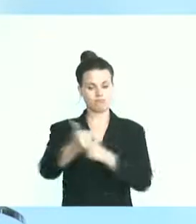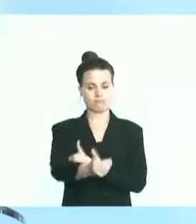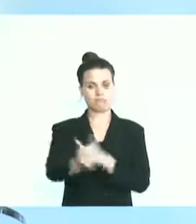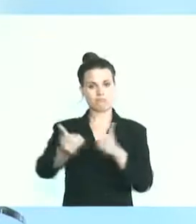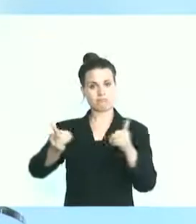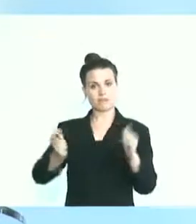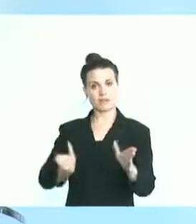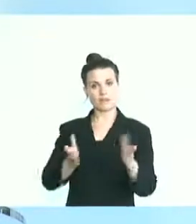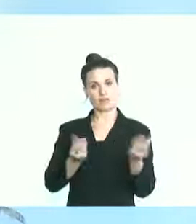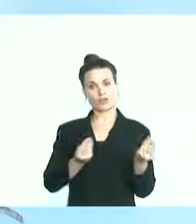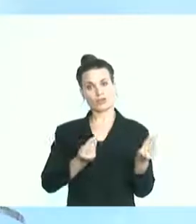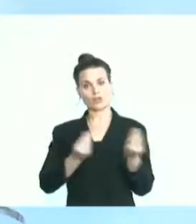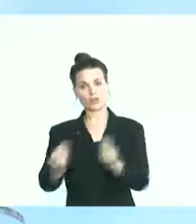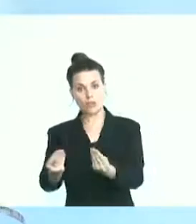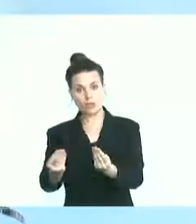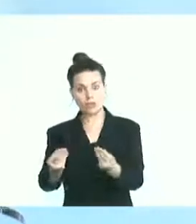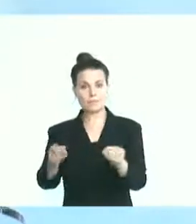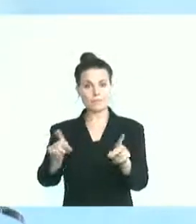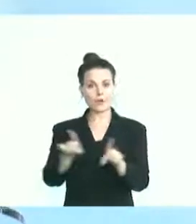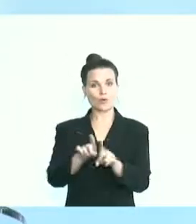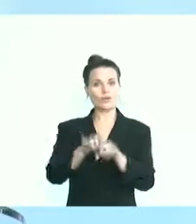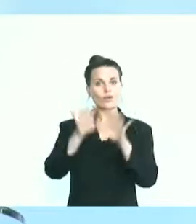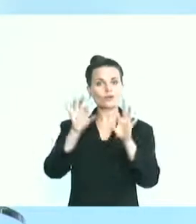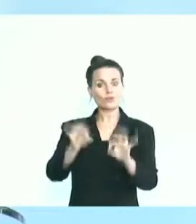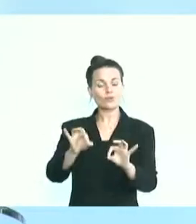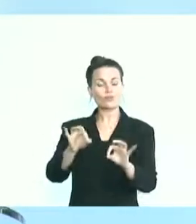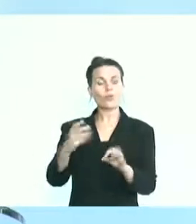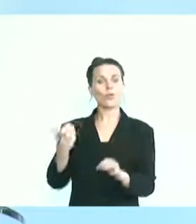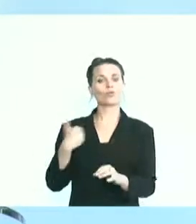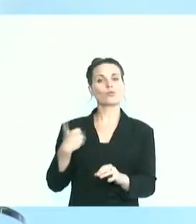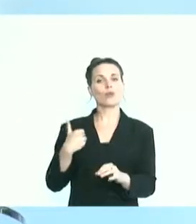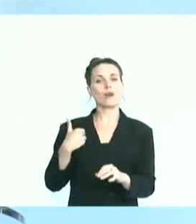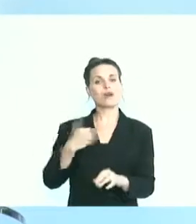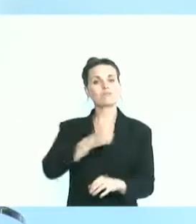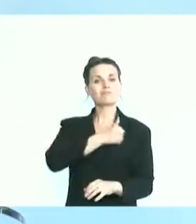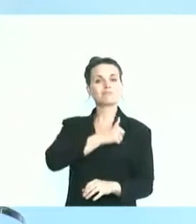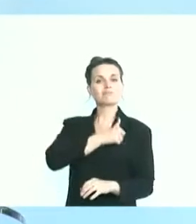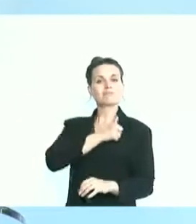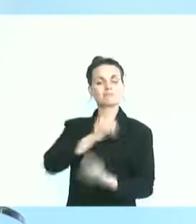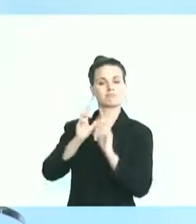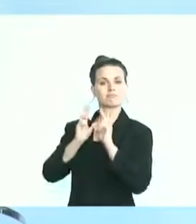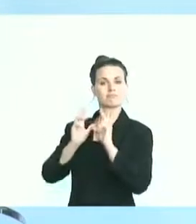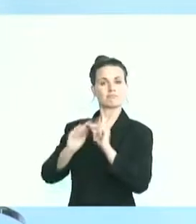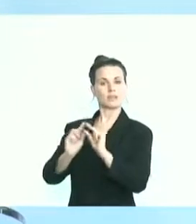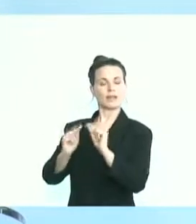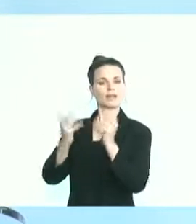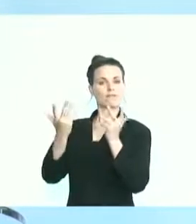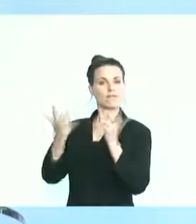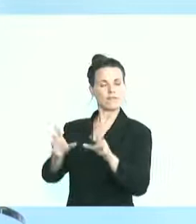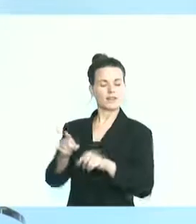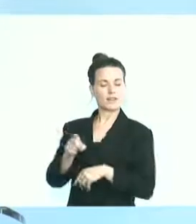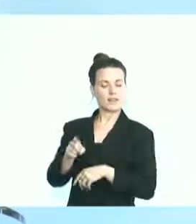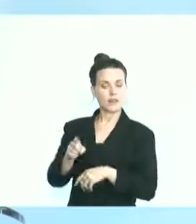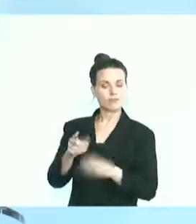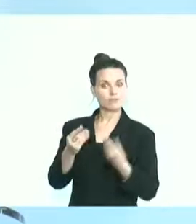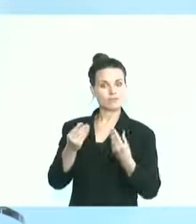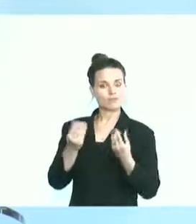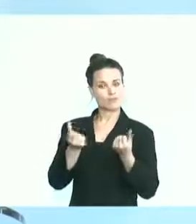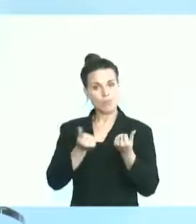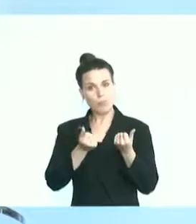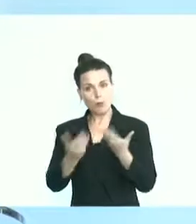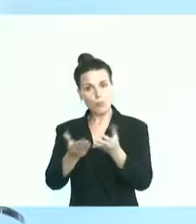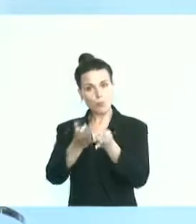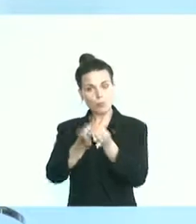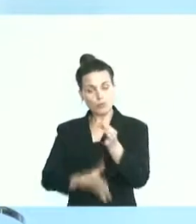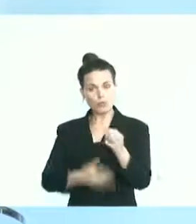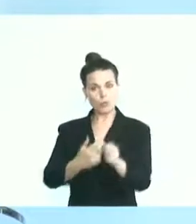de pouvoir implémenter, comme tu l'as rappelé, chère Sophie, un outil qui va prendre une